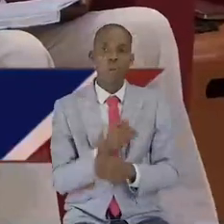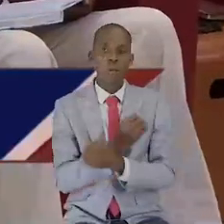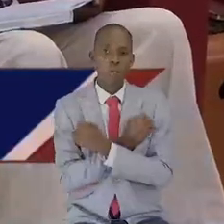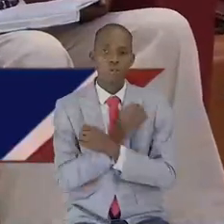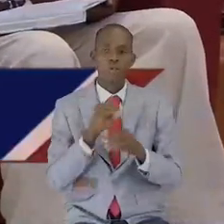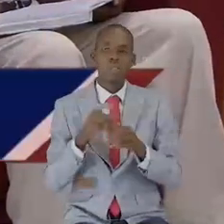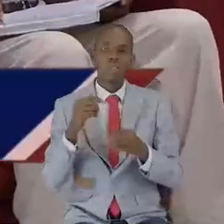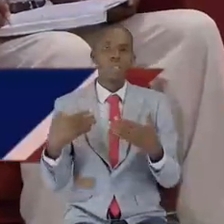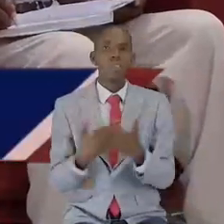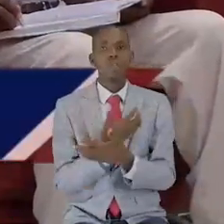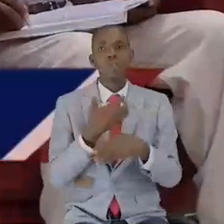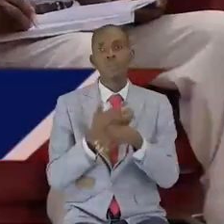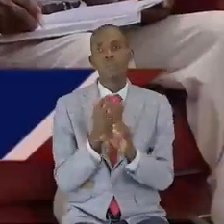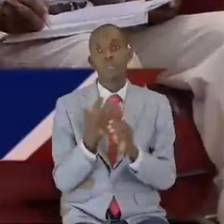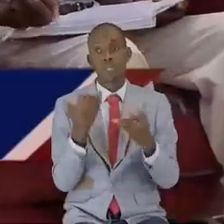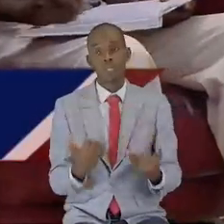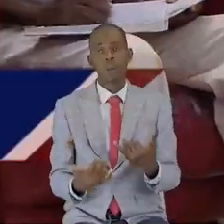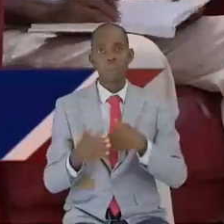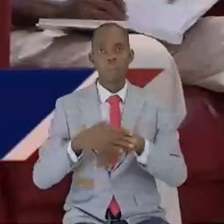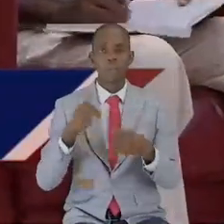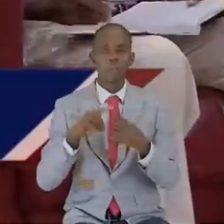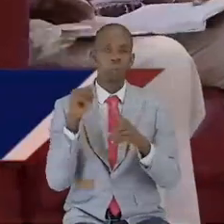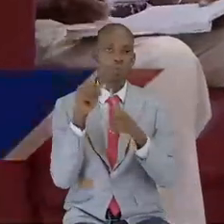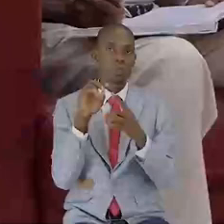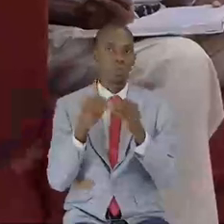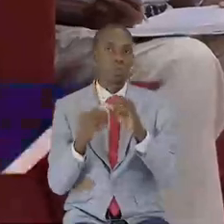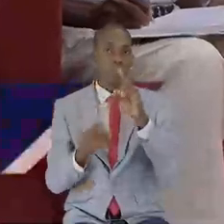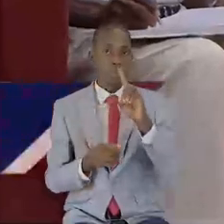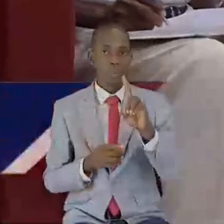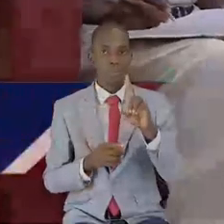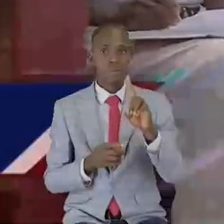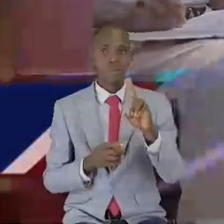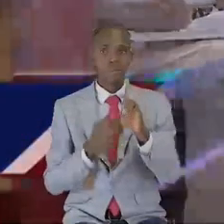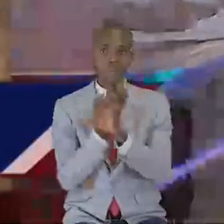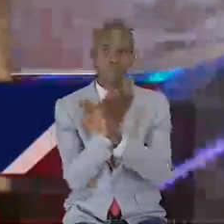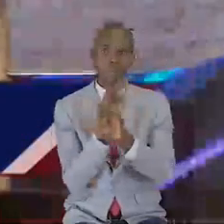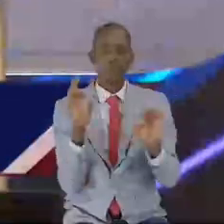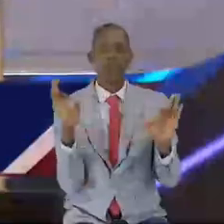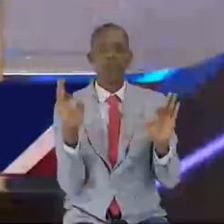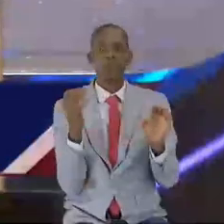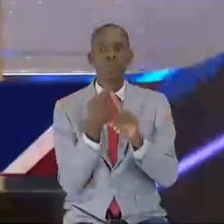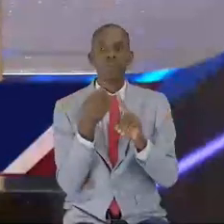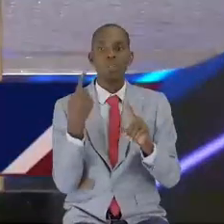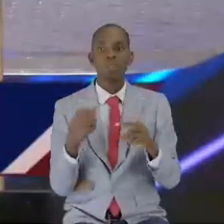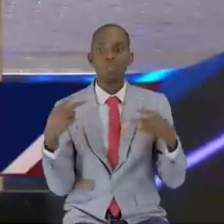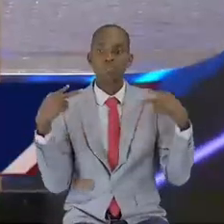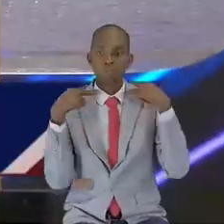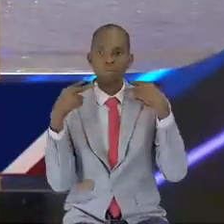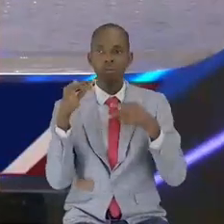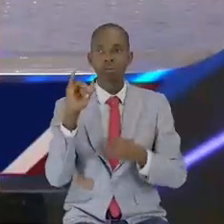dans la nouvelle créature. Premier point donc, la libération du joug de